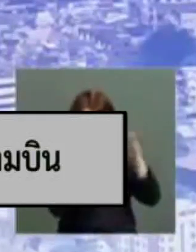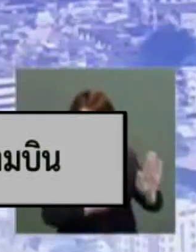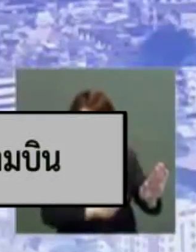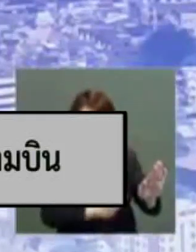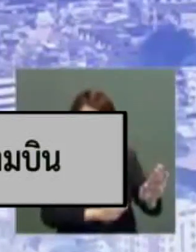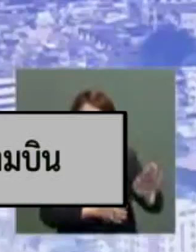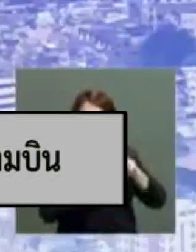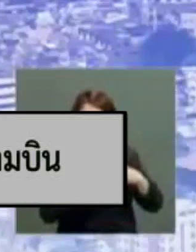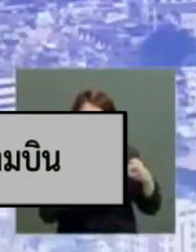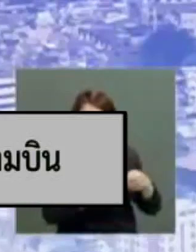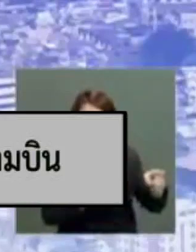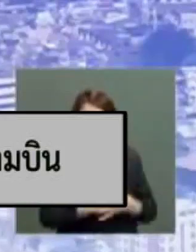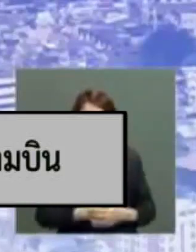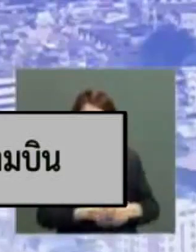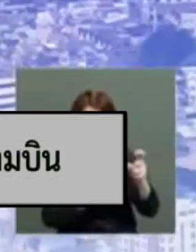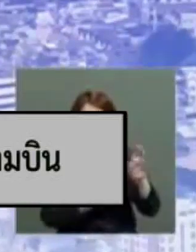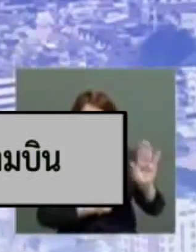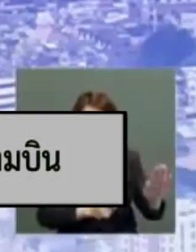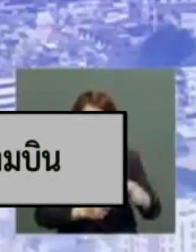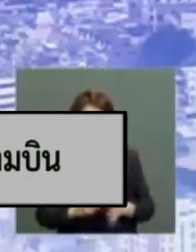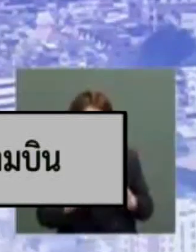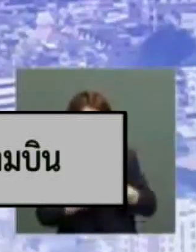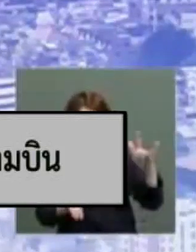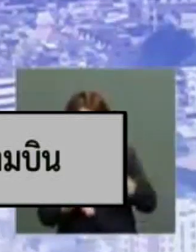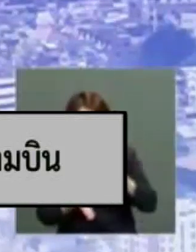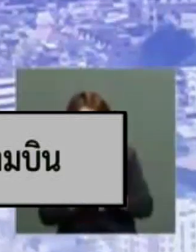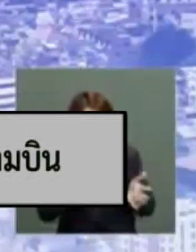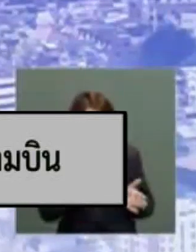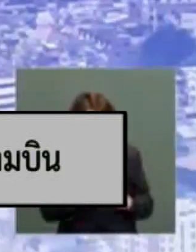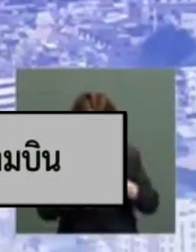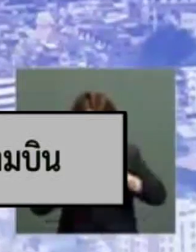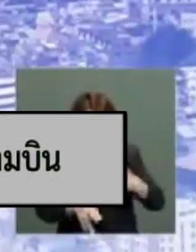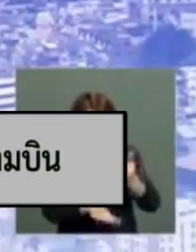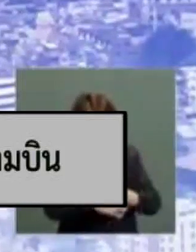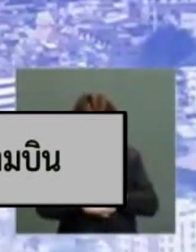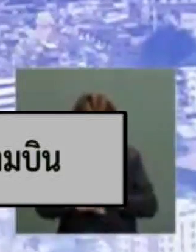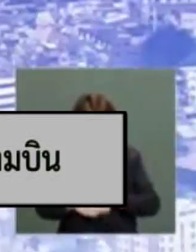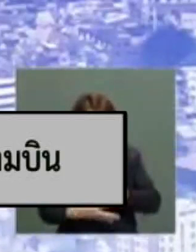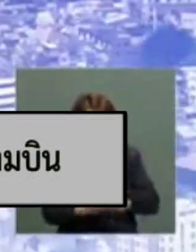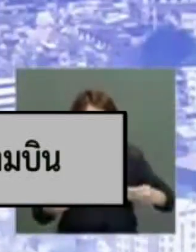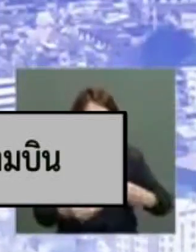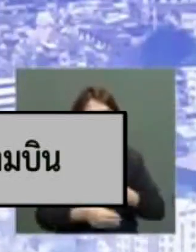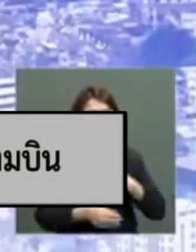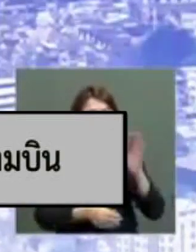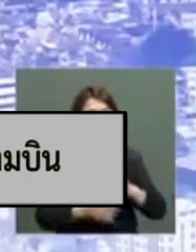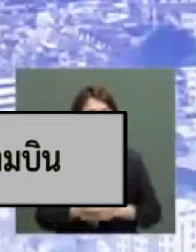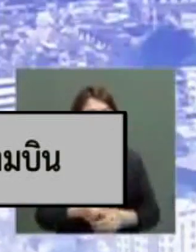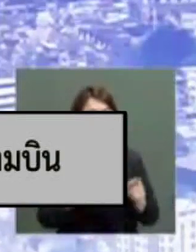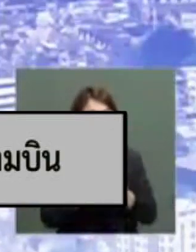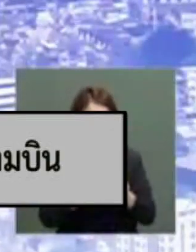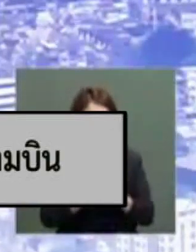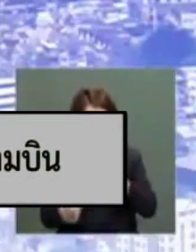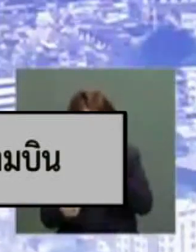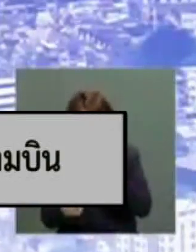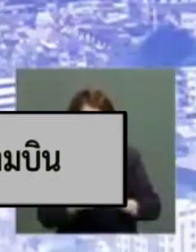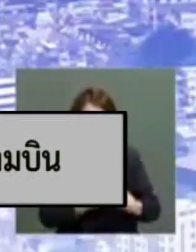ของทั้งตัวเขาเองด้วยแล้วก็คนไทยหรือคนที่ร่วมเครื่องบินของเขามาด้วยแล้วก็คนที่จะต้องมาอยู่ควอรันทีนนี้ด้วย